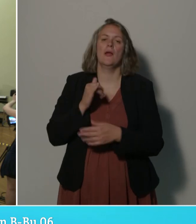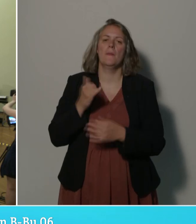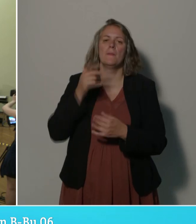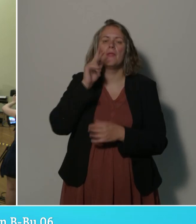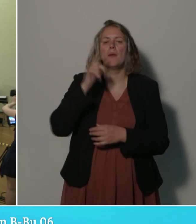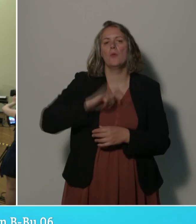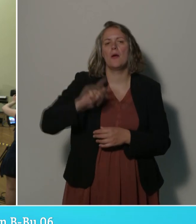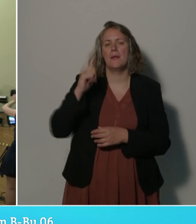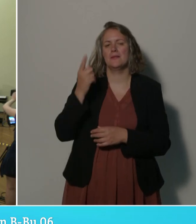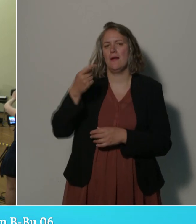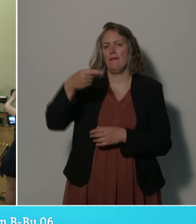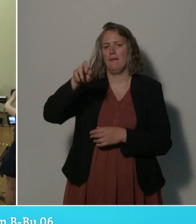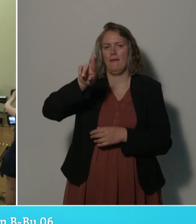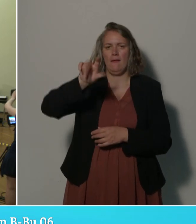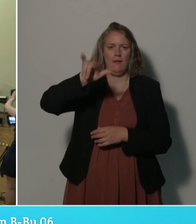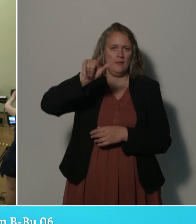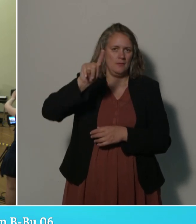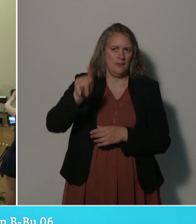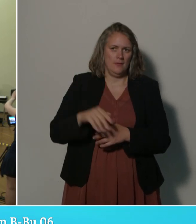bitte.